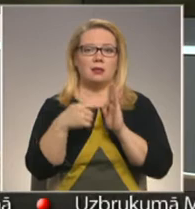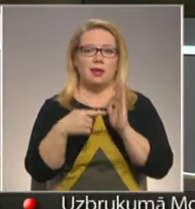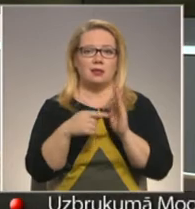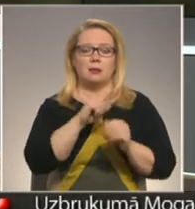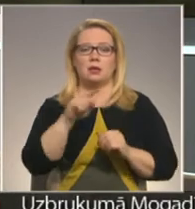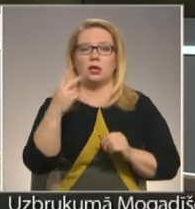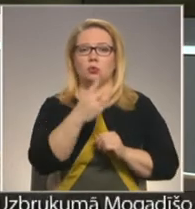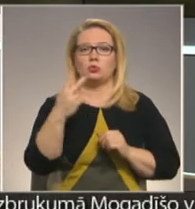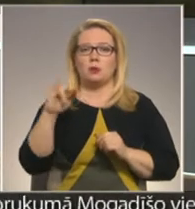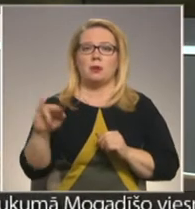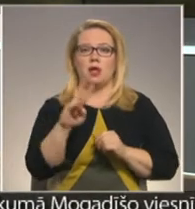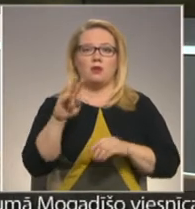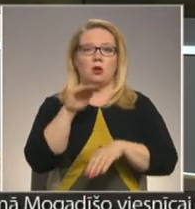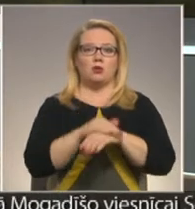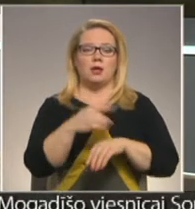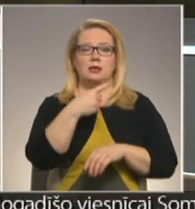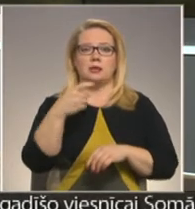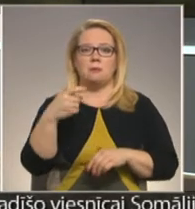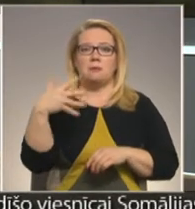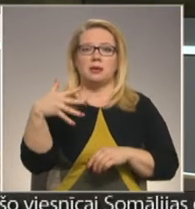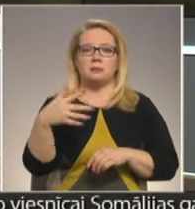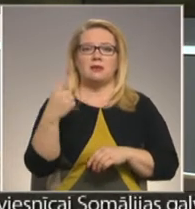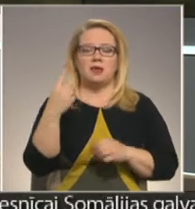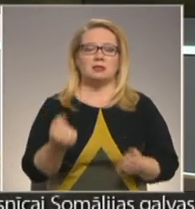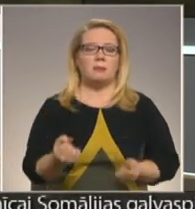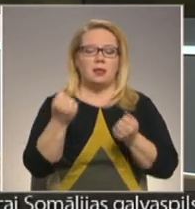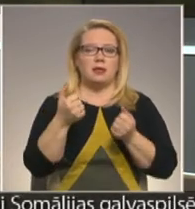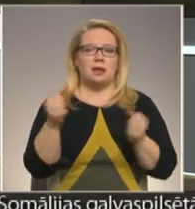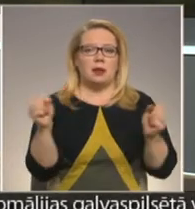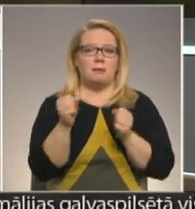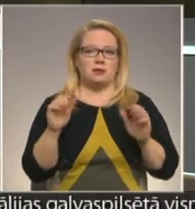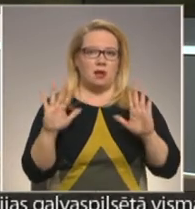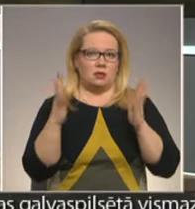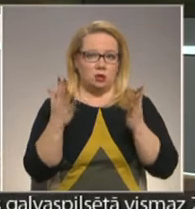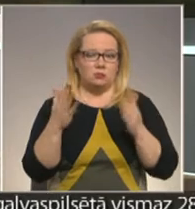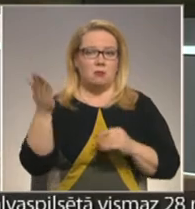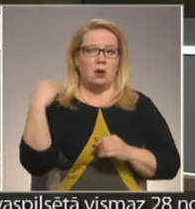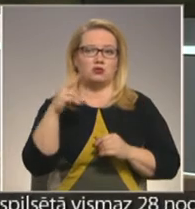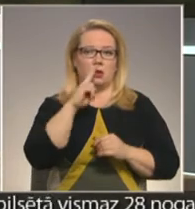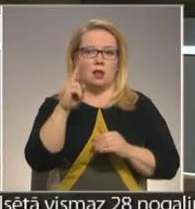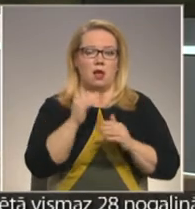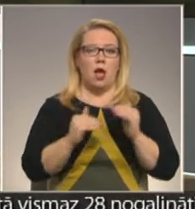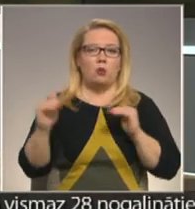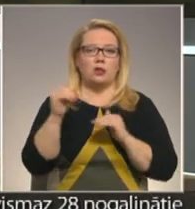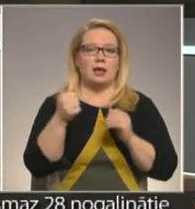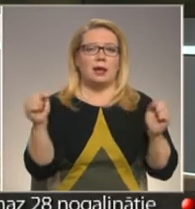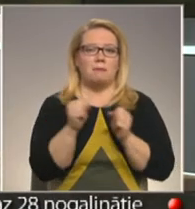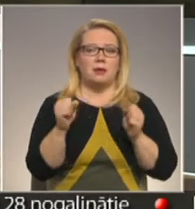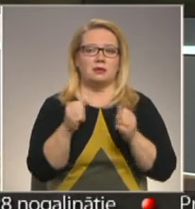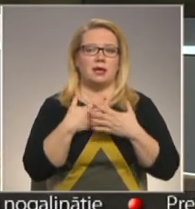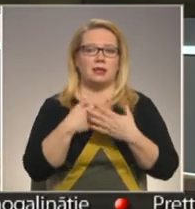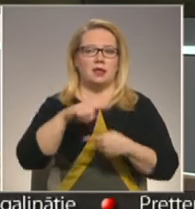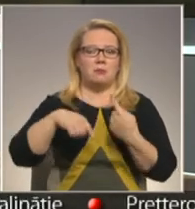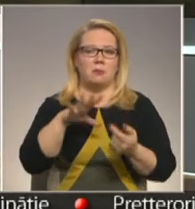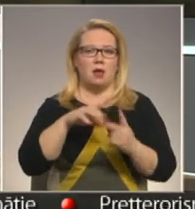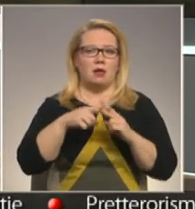līdz 22. janvārim konstatēts 151 klīniskās gripas gadījums. Pagājušā nedēļā augstākā gripas